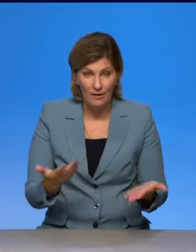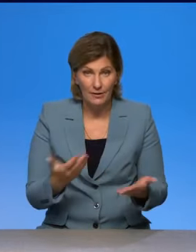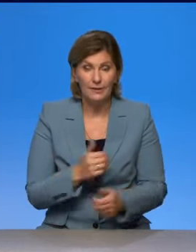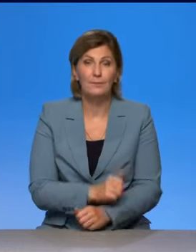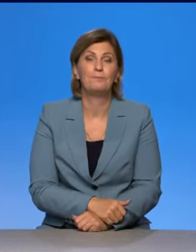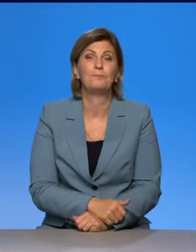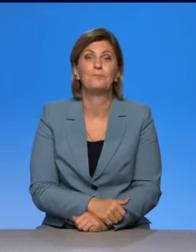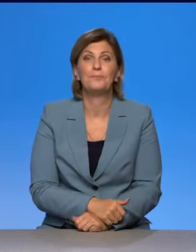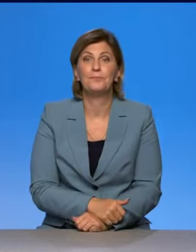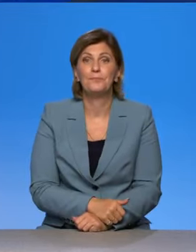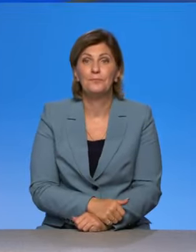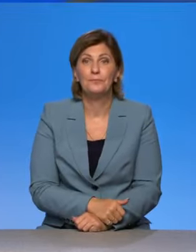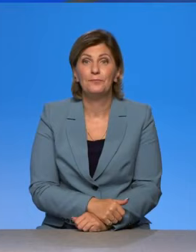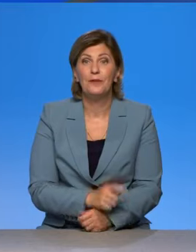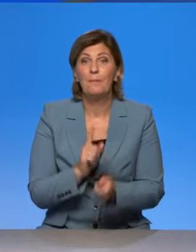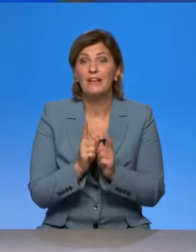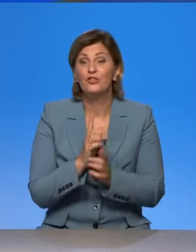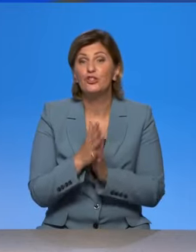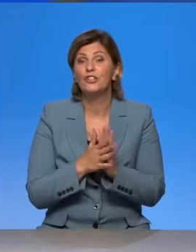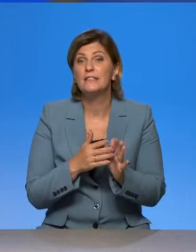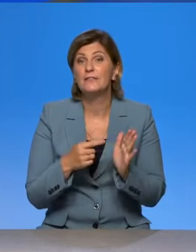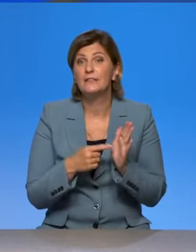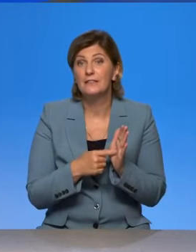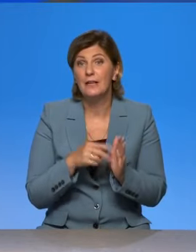Тамара Шорникова, переводчики жестового языка